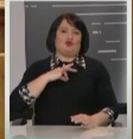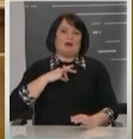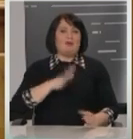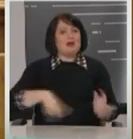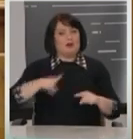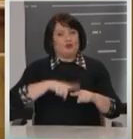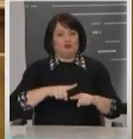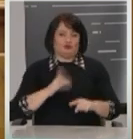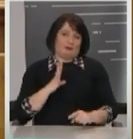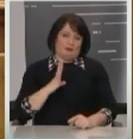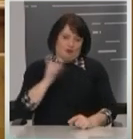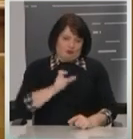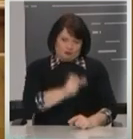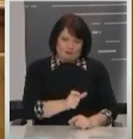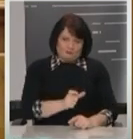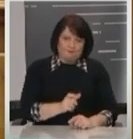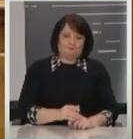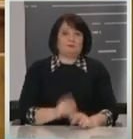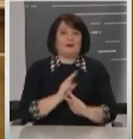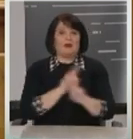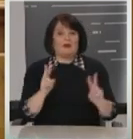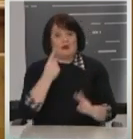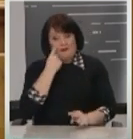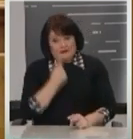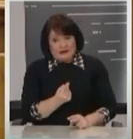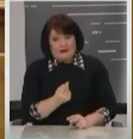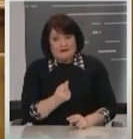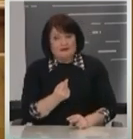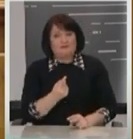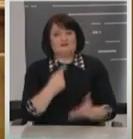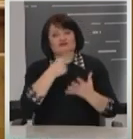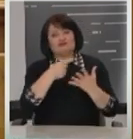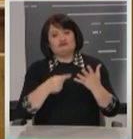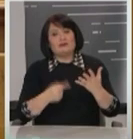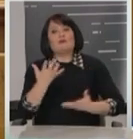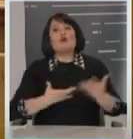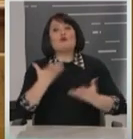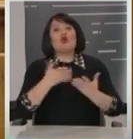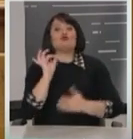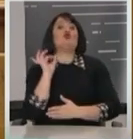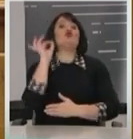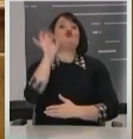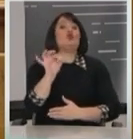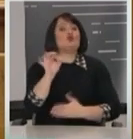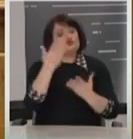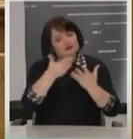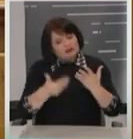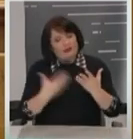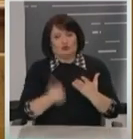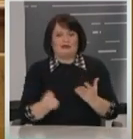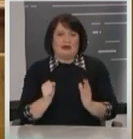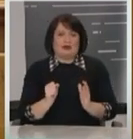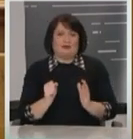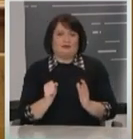λαό. Είναι λοιπόν σαφές ότι αυτούς τους σκοπούς εξυπηρετεί ο προϋπολογισμός του 2018, ο οποίος